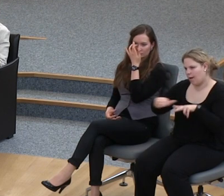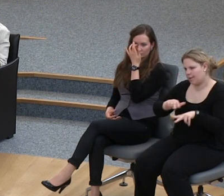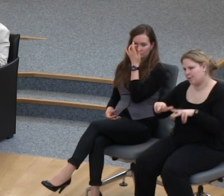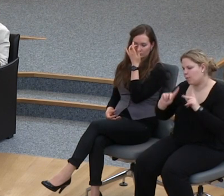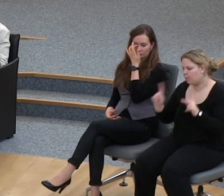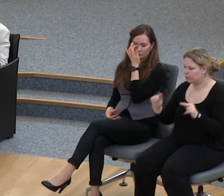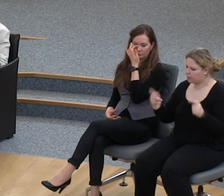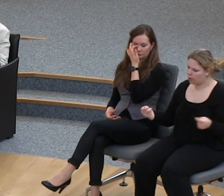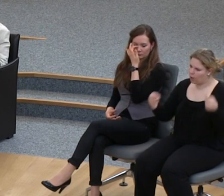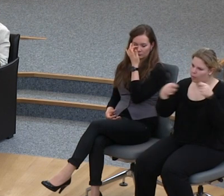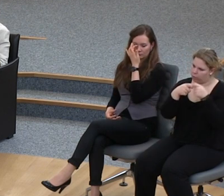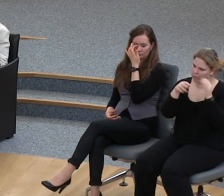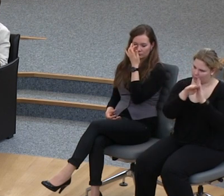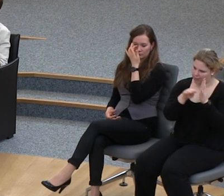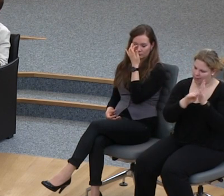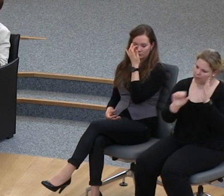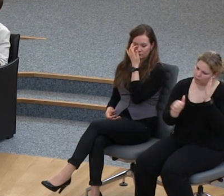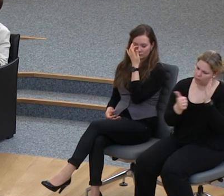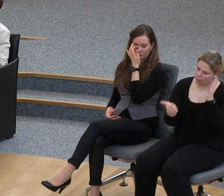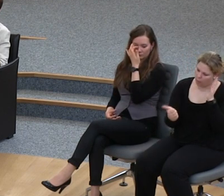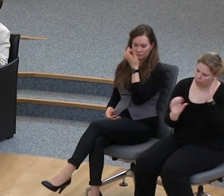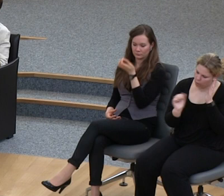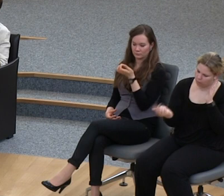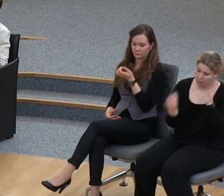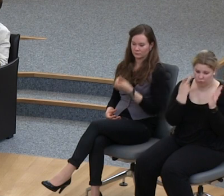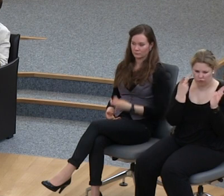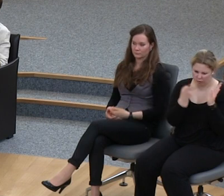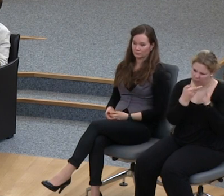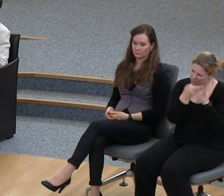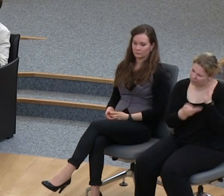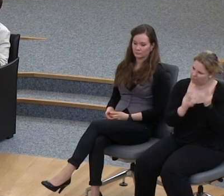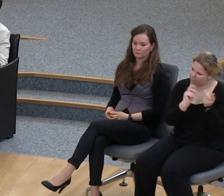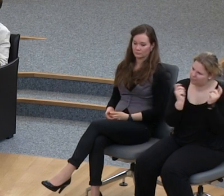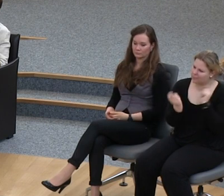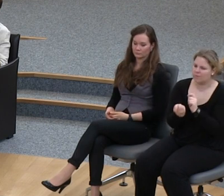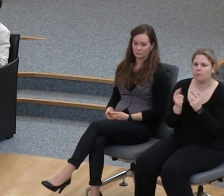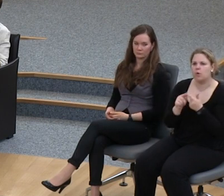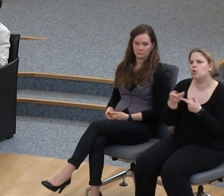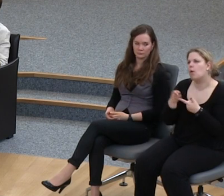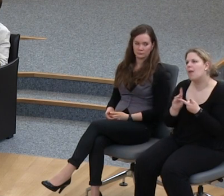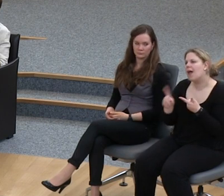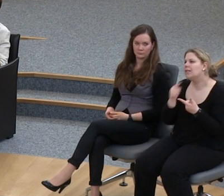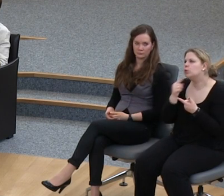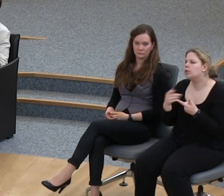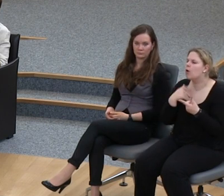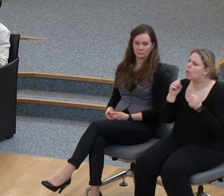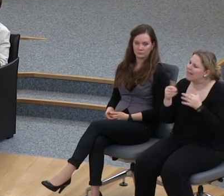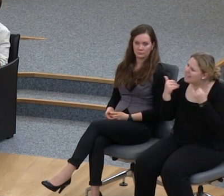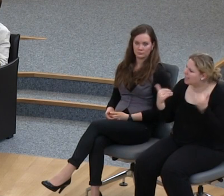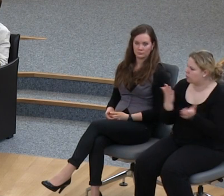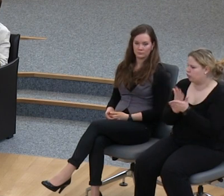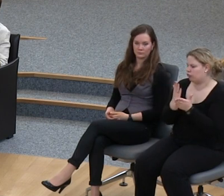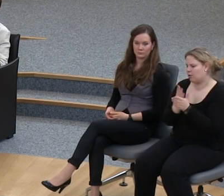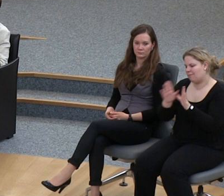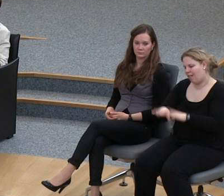bundesgesetzlich, da kann man zum Teil auch schon jetzt versuchen, das besser hinzukriegen, auch mit Hilfe